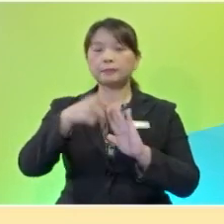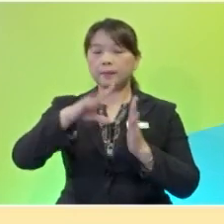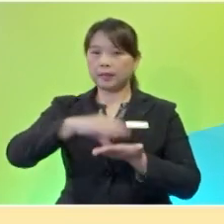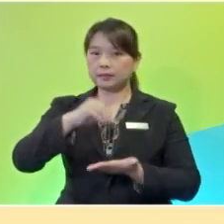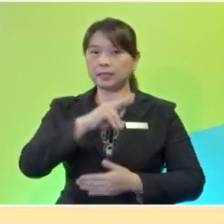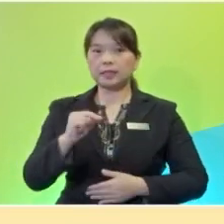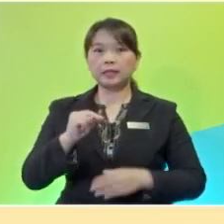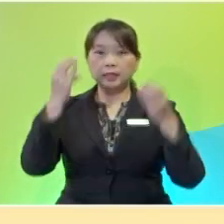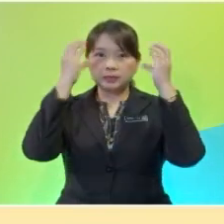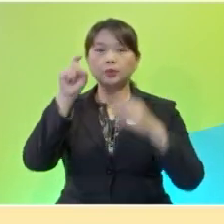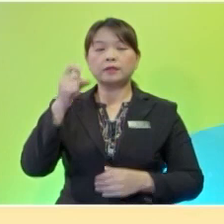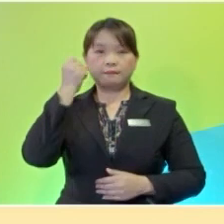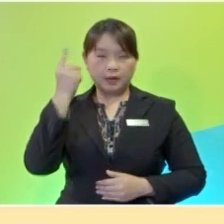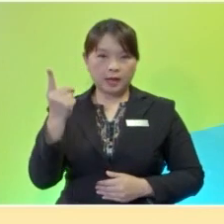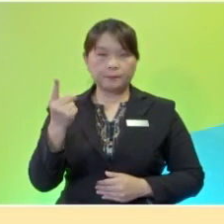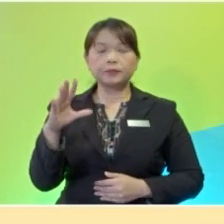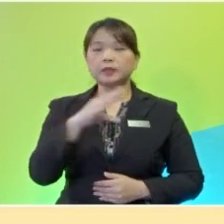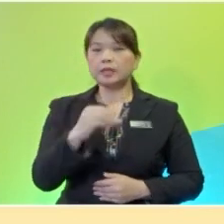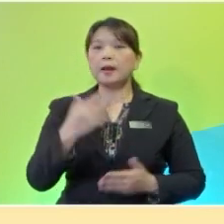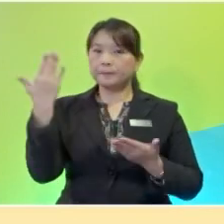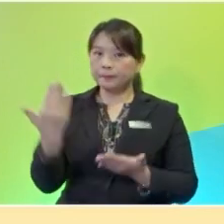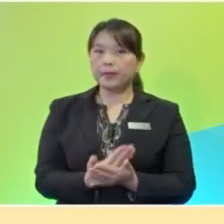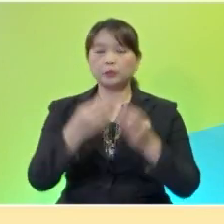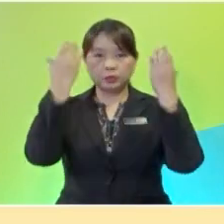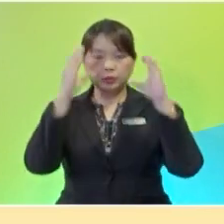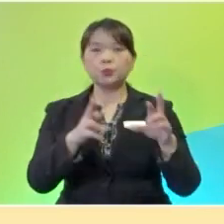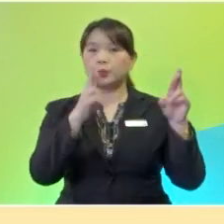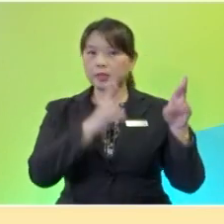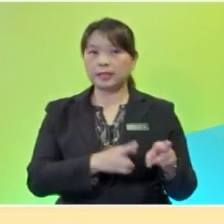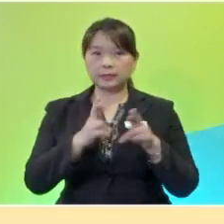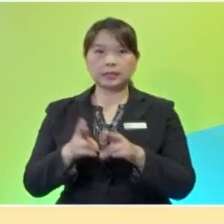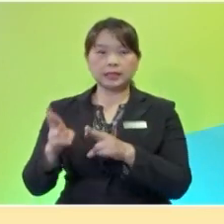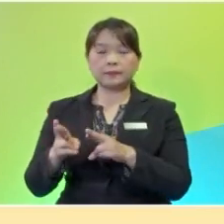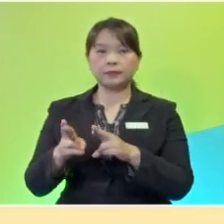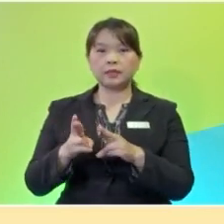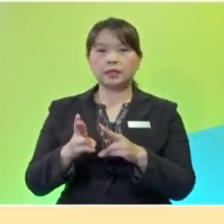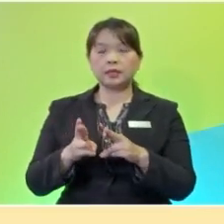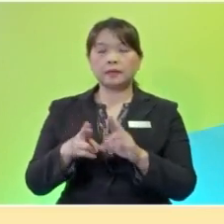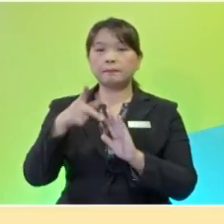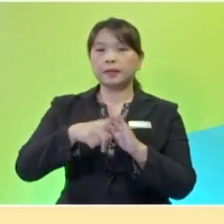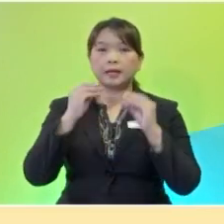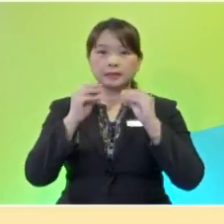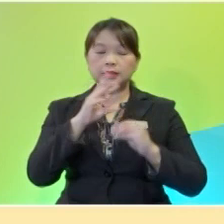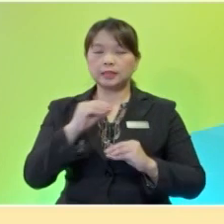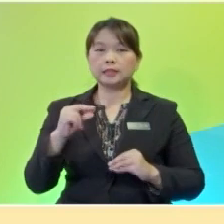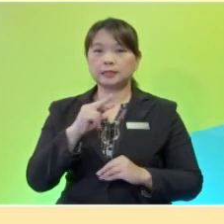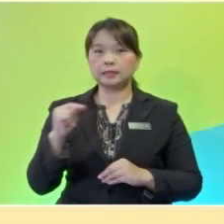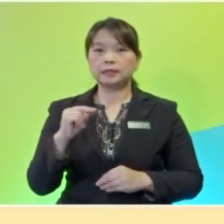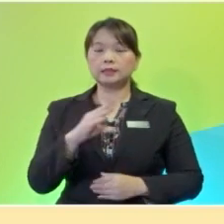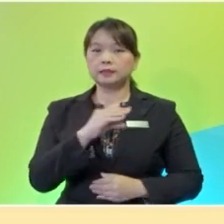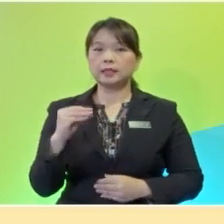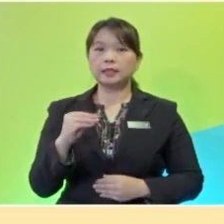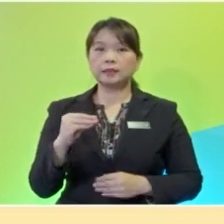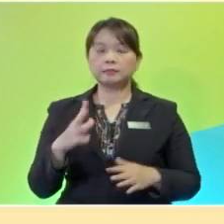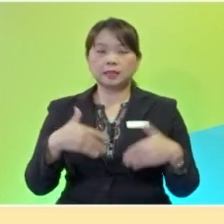后呢接着下来他才来编制那个教学的计划和准备他要评估的工具。好，接